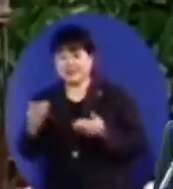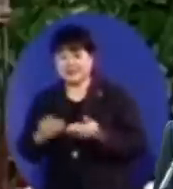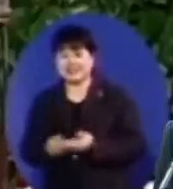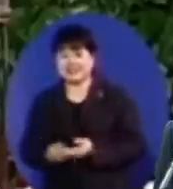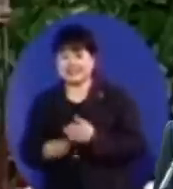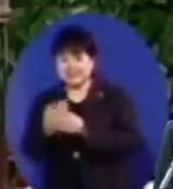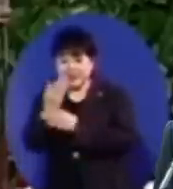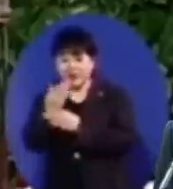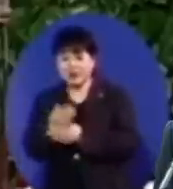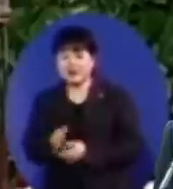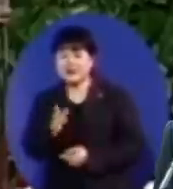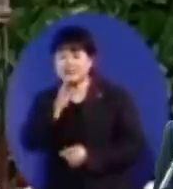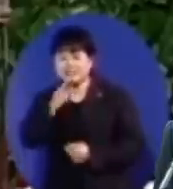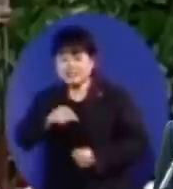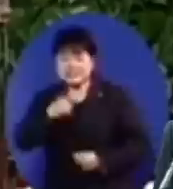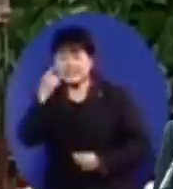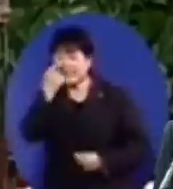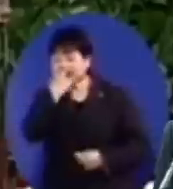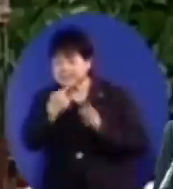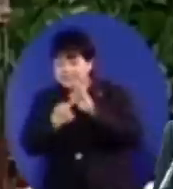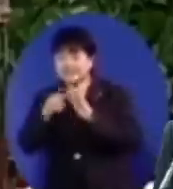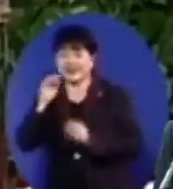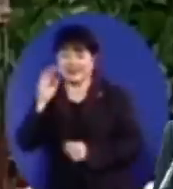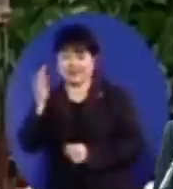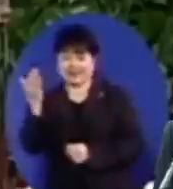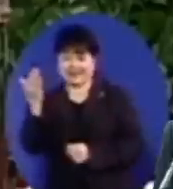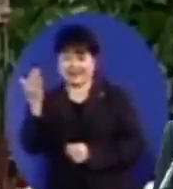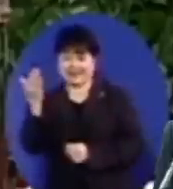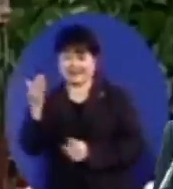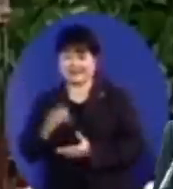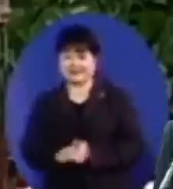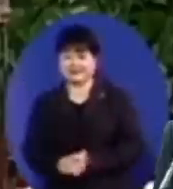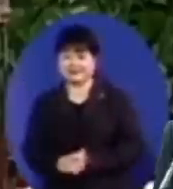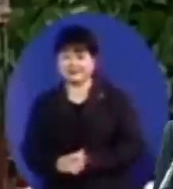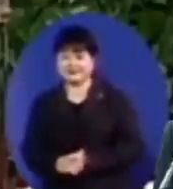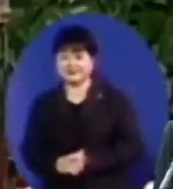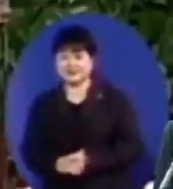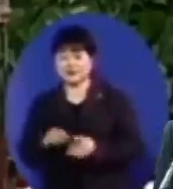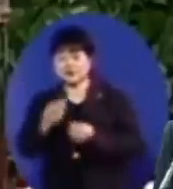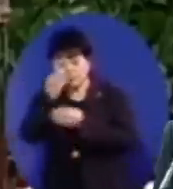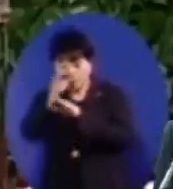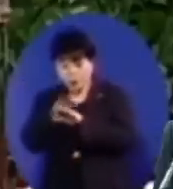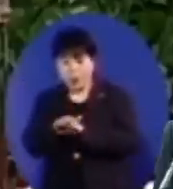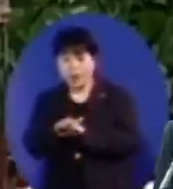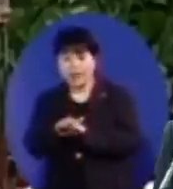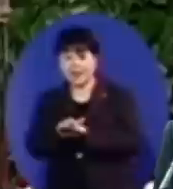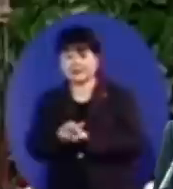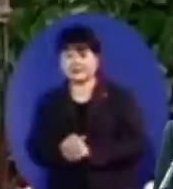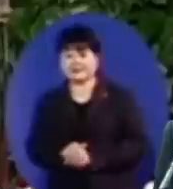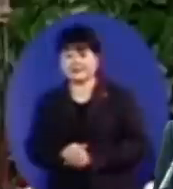있어야 진실한 증거가 되는 것입니다. 우리 여의도 순복음교회가